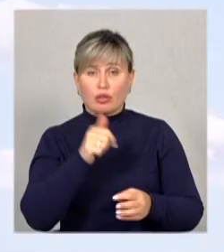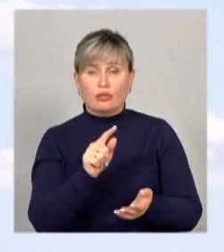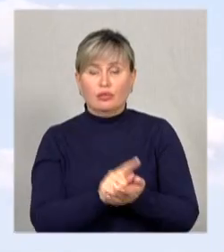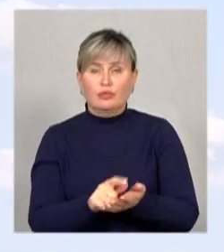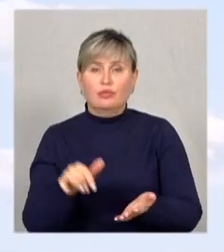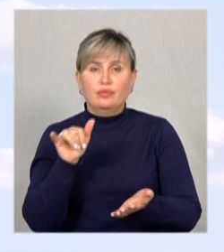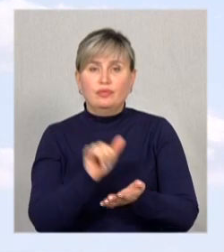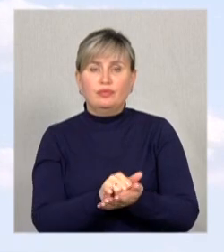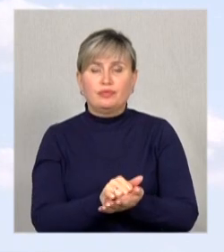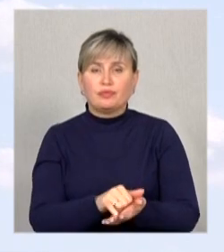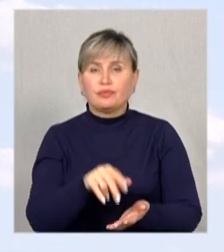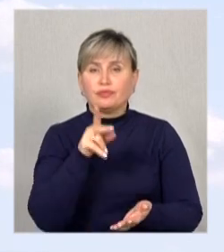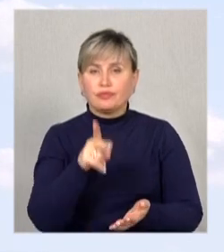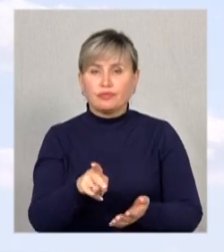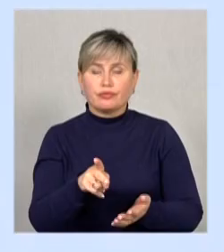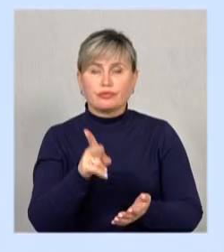установить